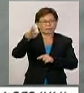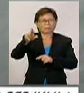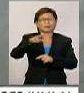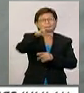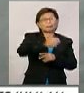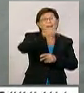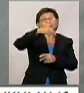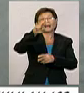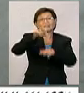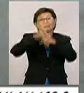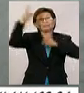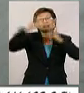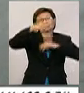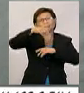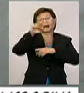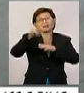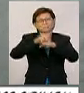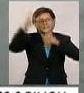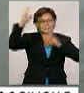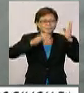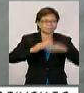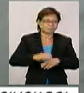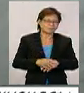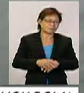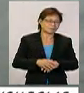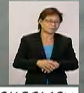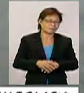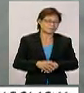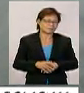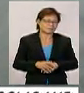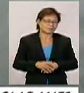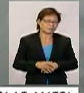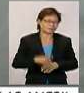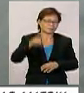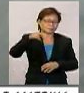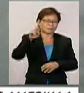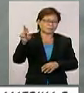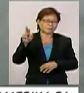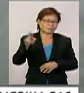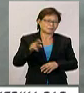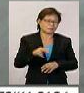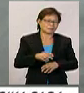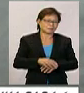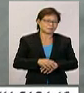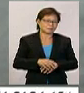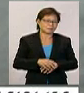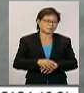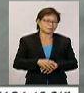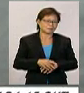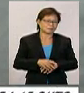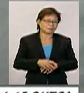Malaysia ni, kalau boleh. Di PR mana yang mungkin kategori bagi abang tu lah? Dah abang orang lama kan? Macam mana